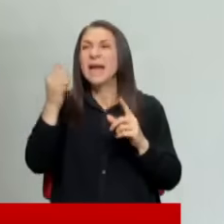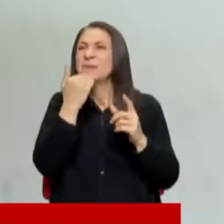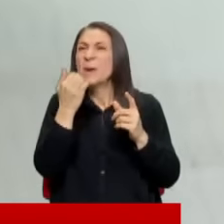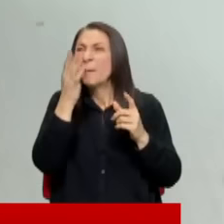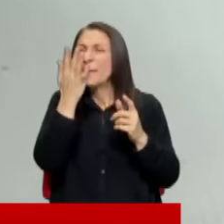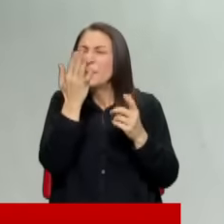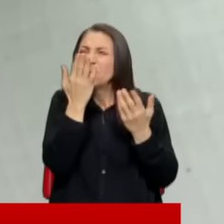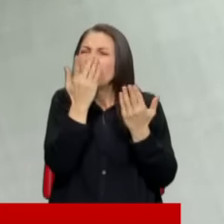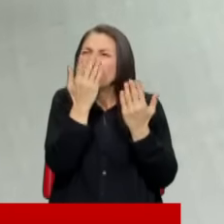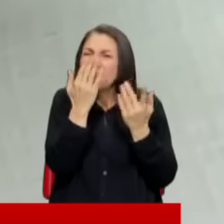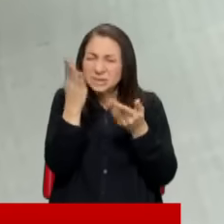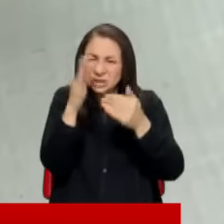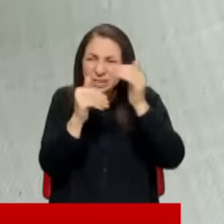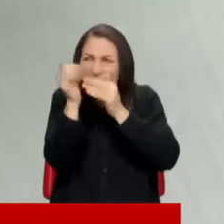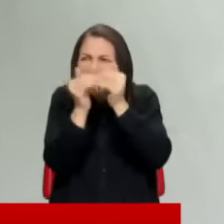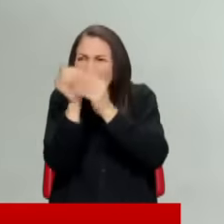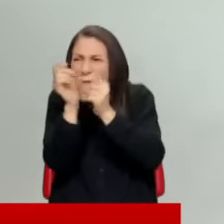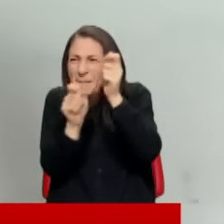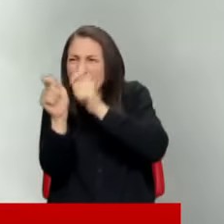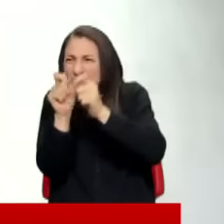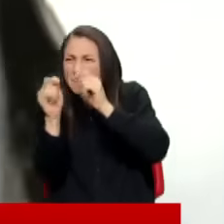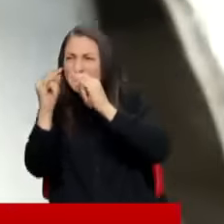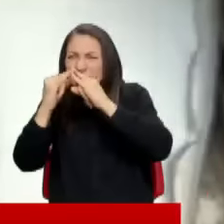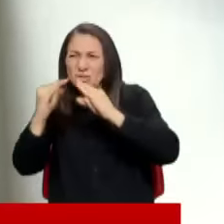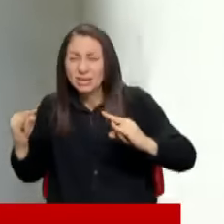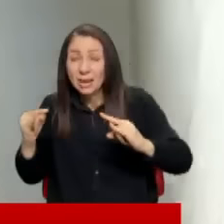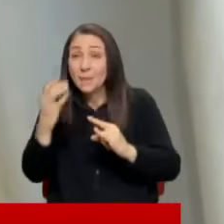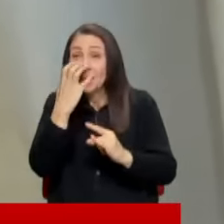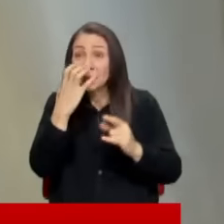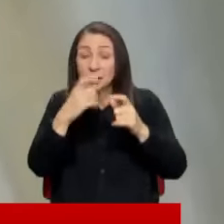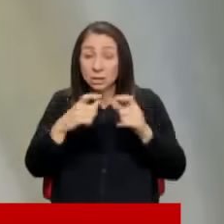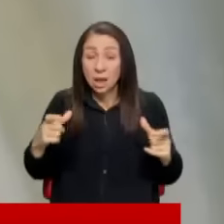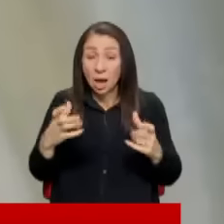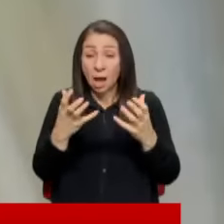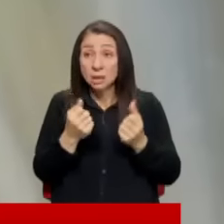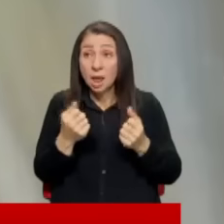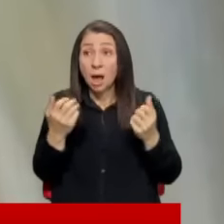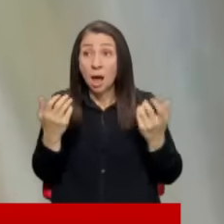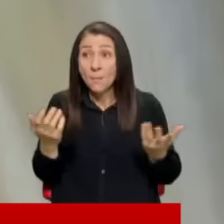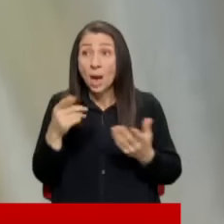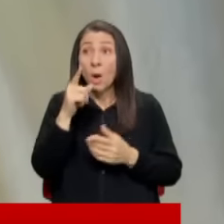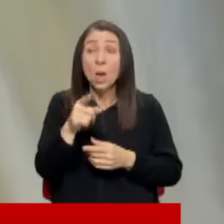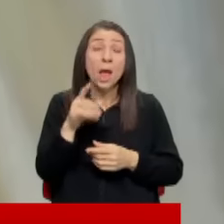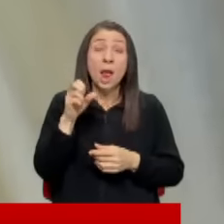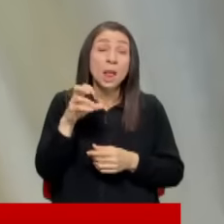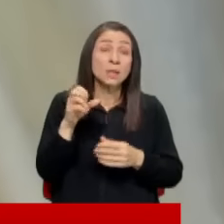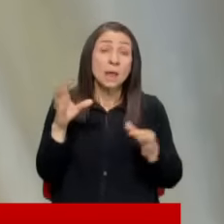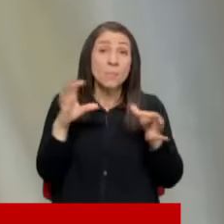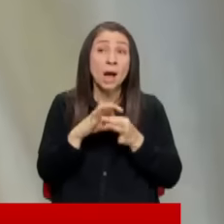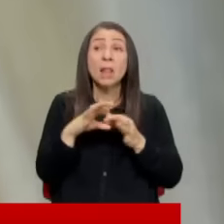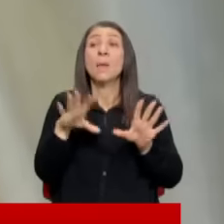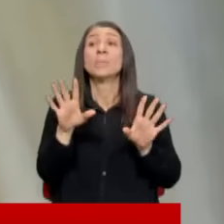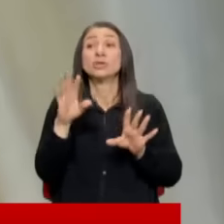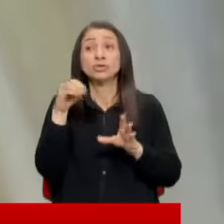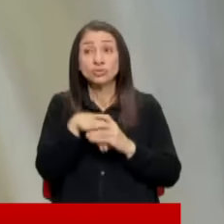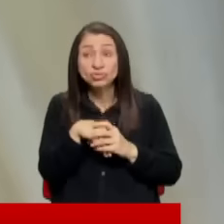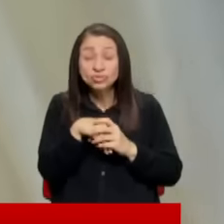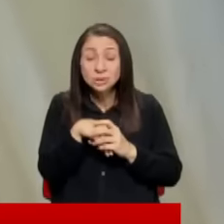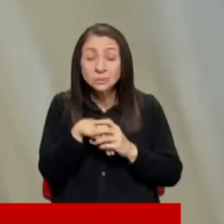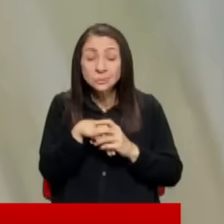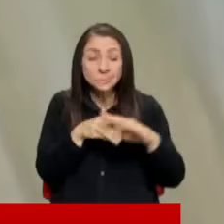çatma başka bir çadır yapmak zorunda kaldılar. Aslında bekledikleri konteynere de kavuştular ama ona da elektrik bağlanmadığı için